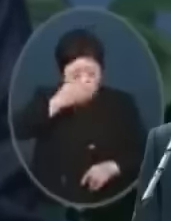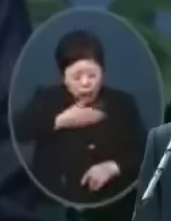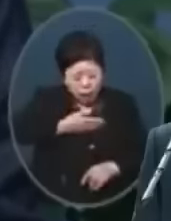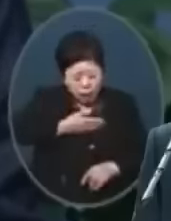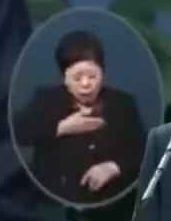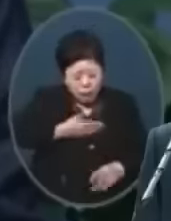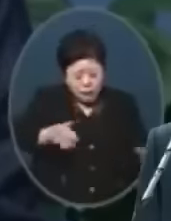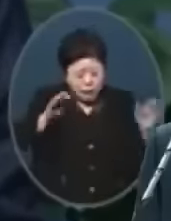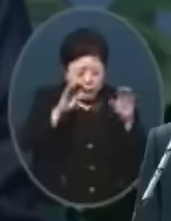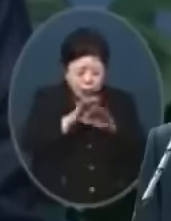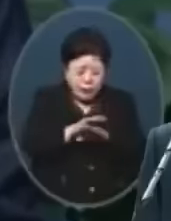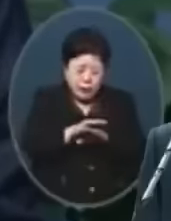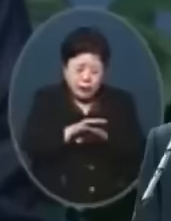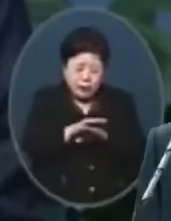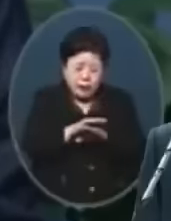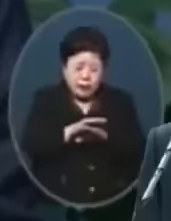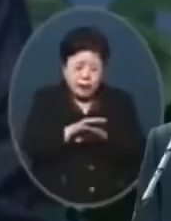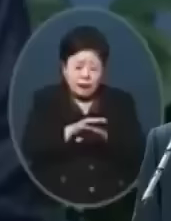캄캄한 밤에